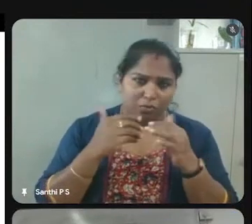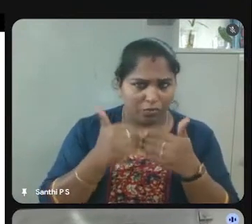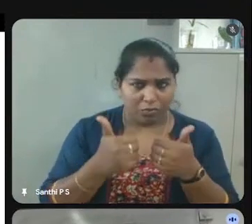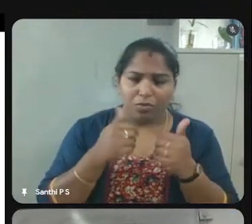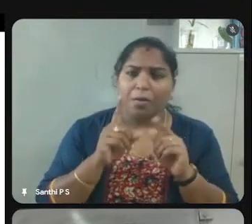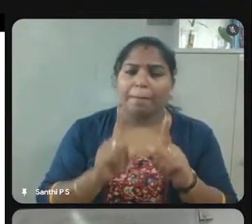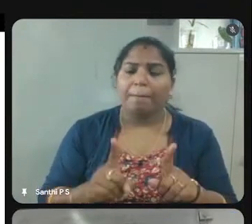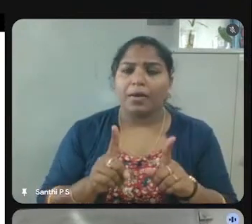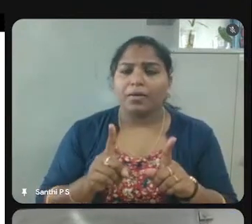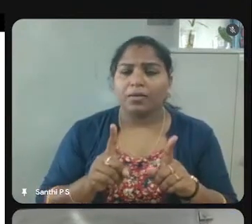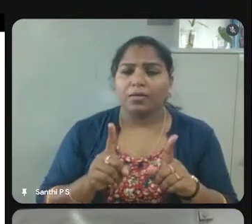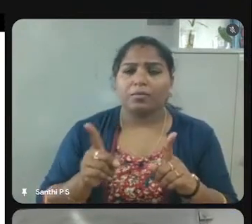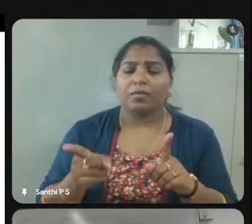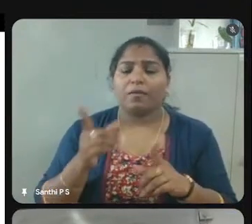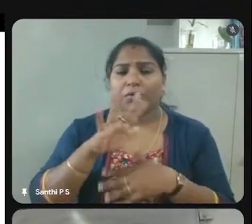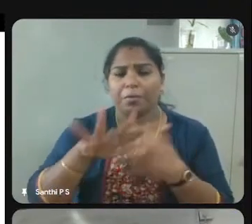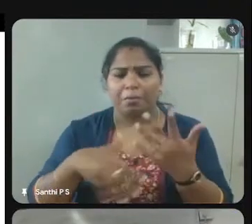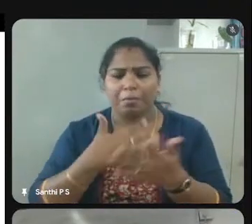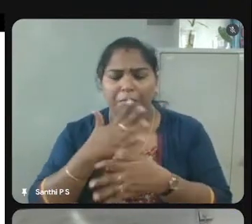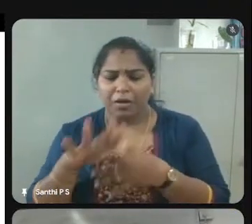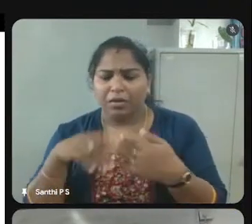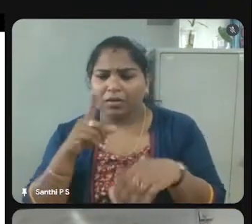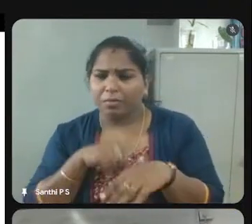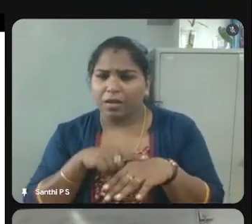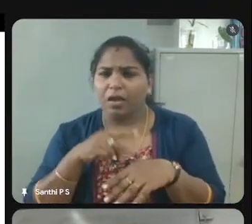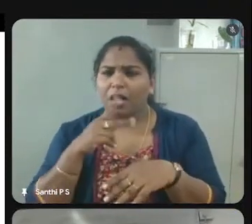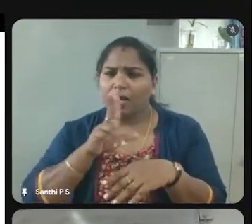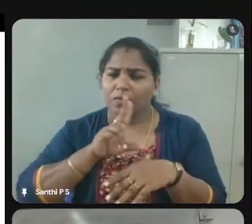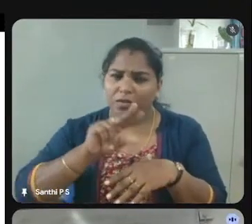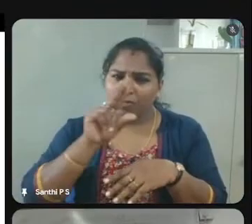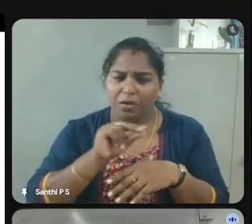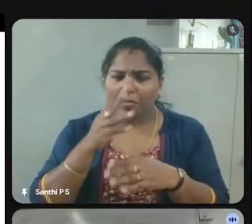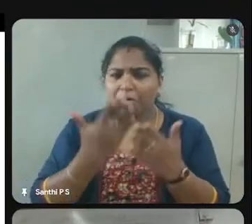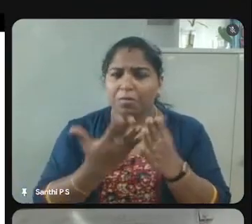പക്ഷെ അവരുടെ കൂടെ മിങ്കിൾ ആവുമ്പോൾ അവളുടെ ഇപ്പൊ ഉള്ള സംസാരത്തിന്റെ ഇതങ്ങ്